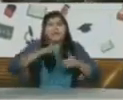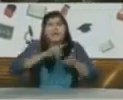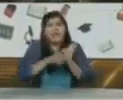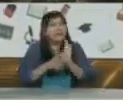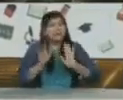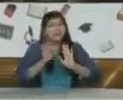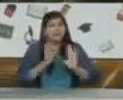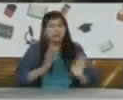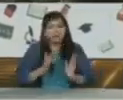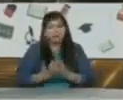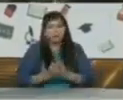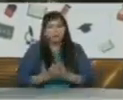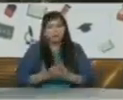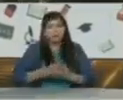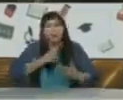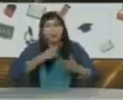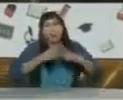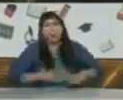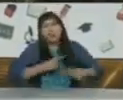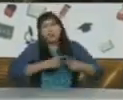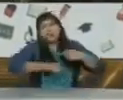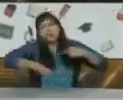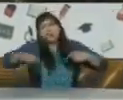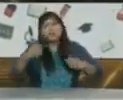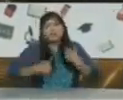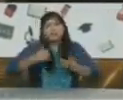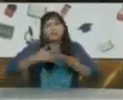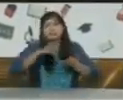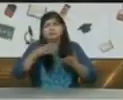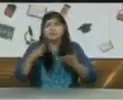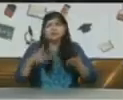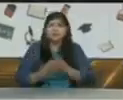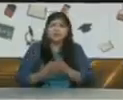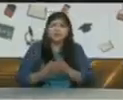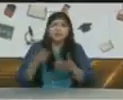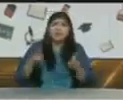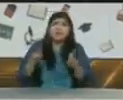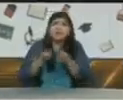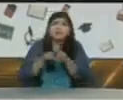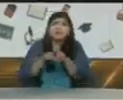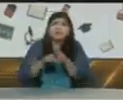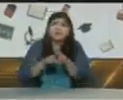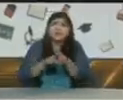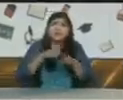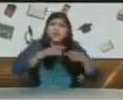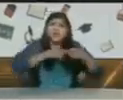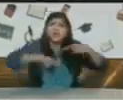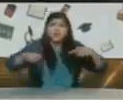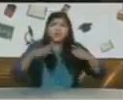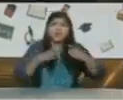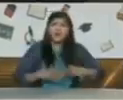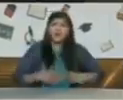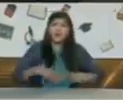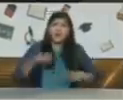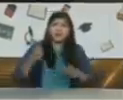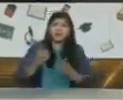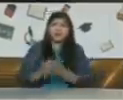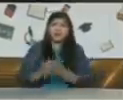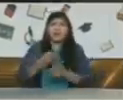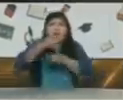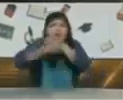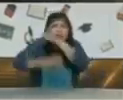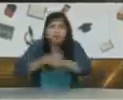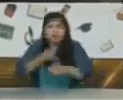है, बल्कि एग्जाम तो एक प्रकार से एक लंबी जिंदगी जीने के लिए अपने आप को कसने